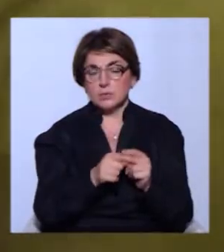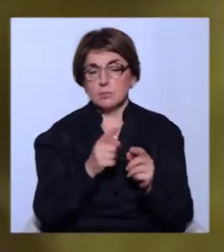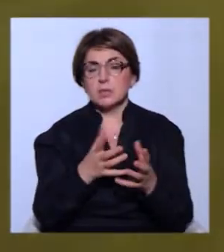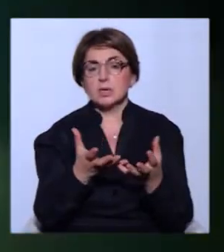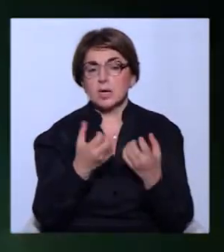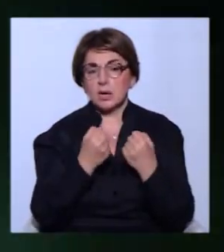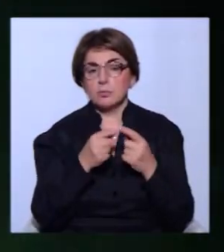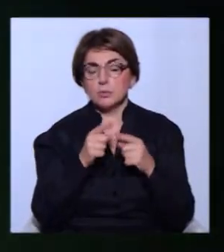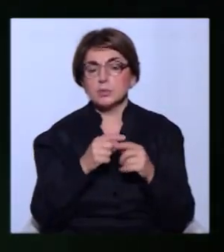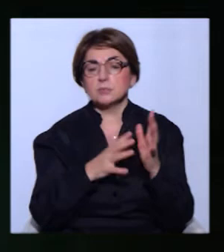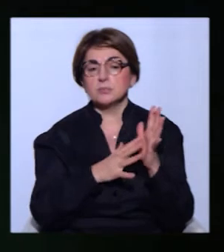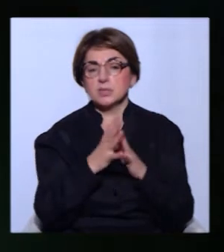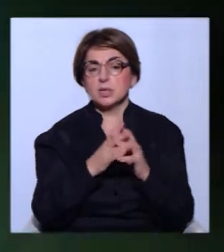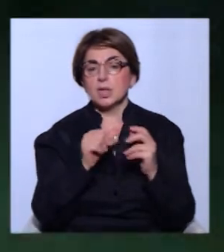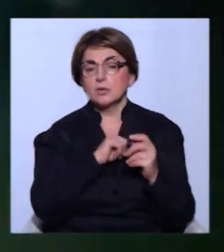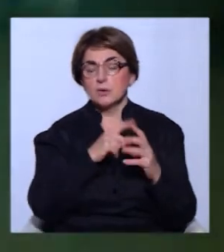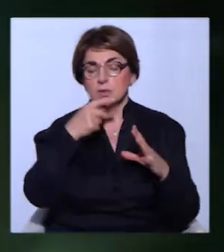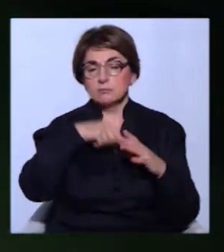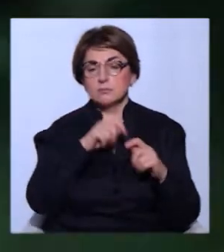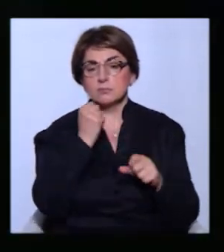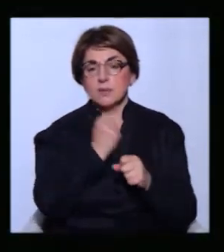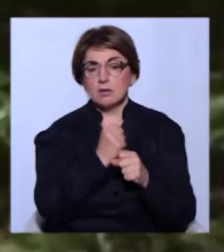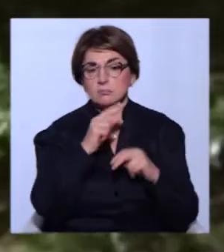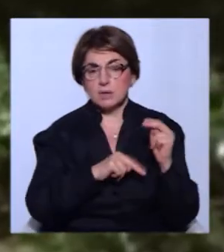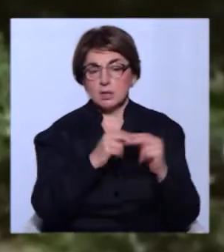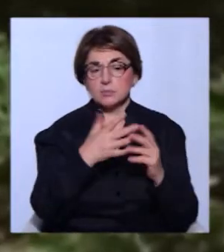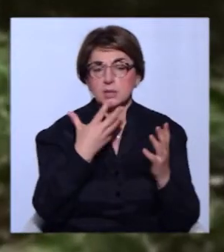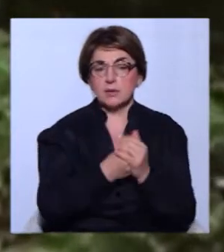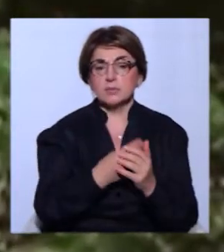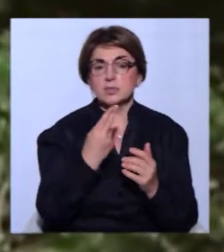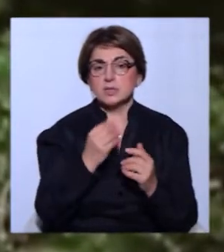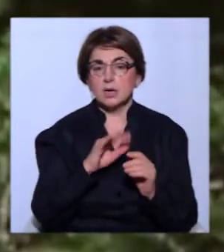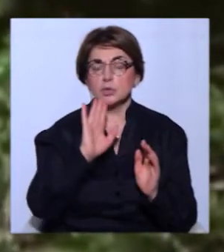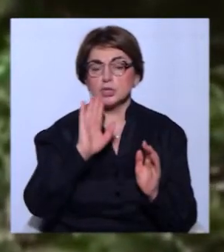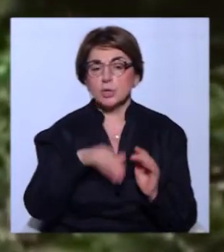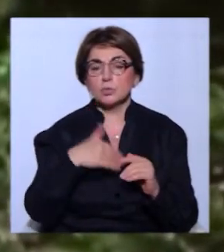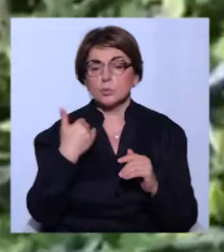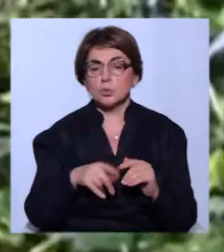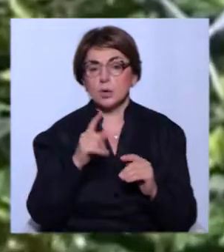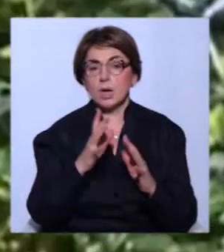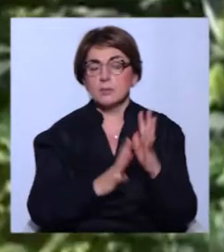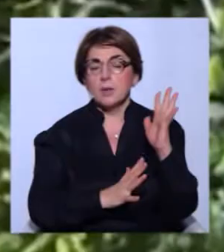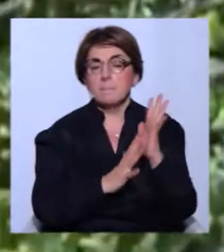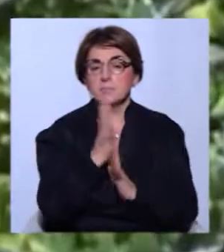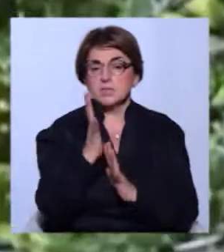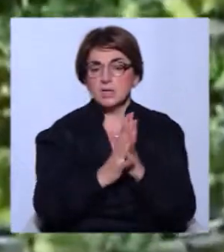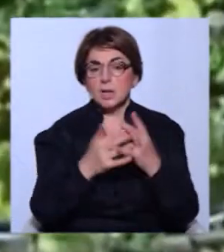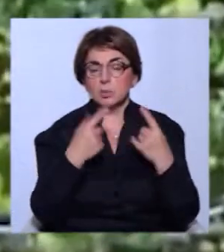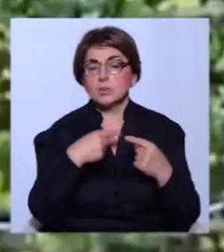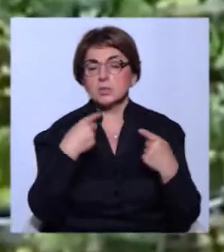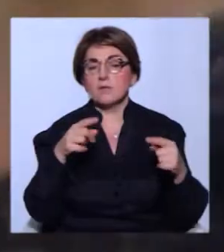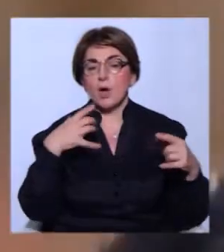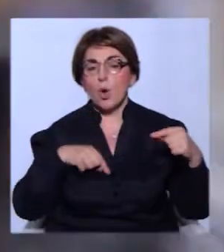მას ღებულობს უკვე მცენარე და აგებს თავის ცილებს. შემდგომში უკვე, როდესაც ამ მცენარეებით იკვებებიან